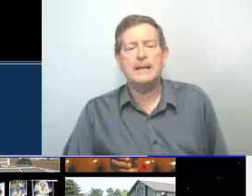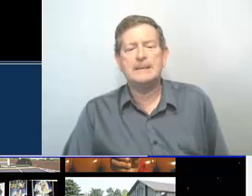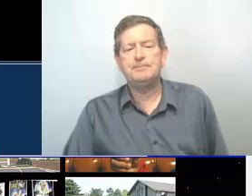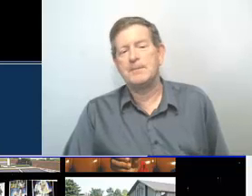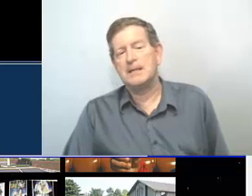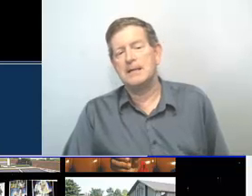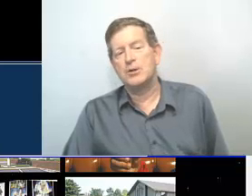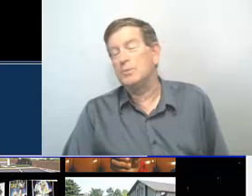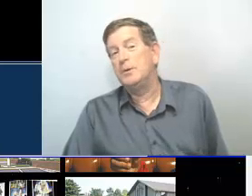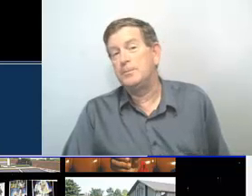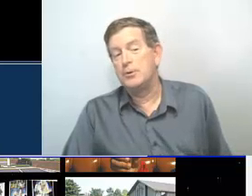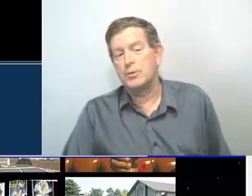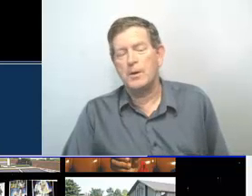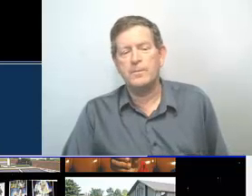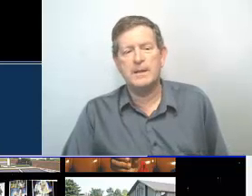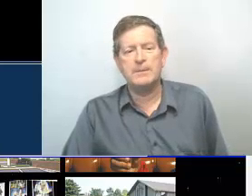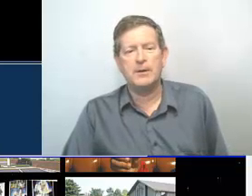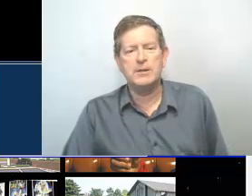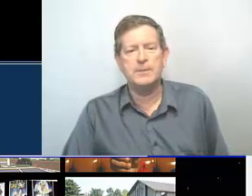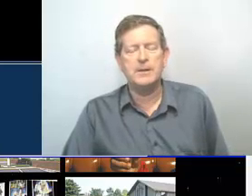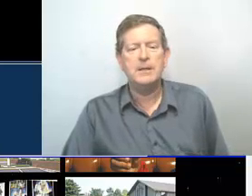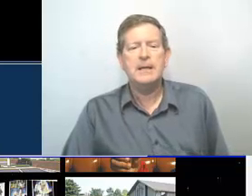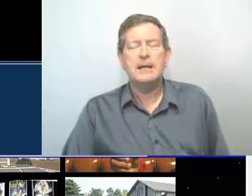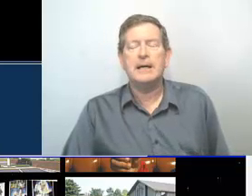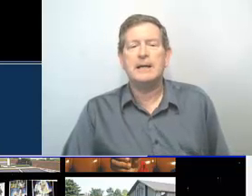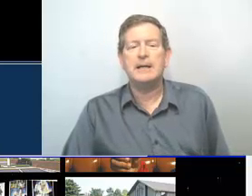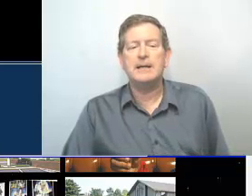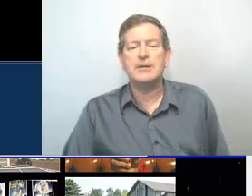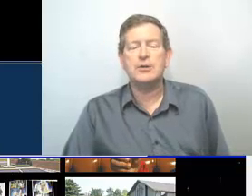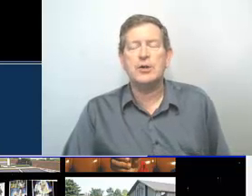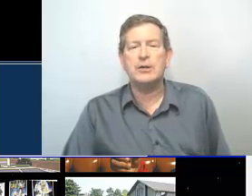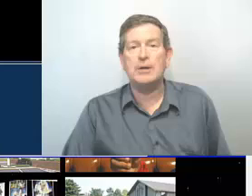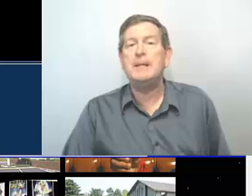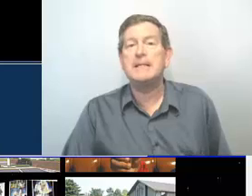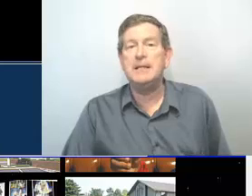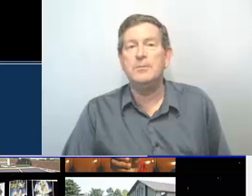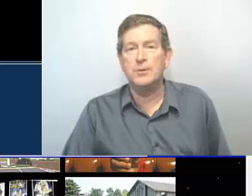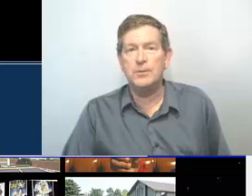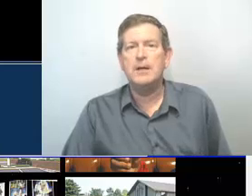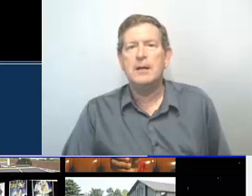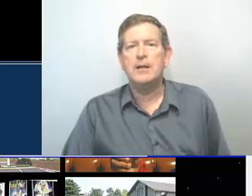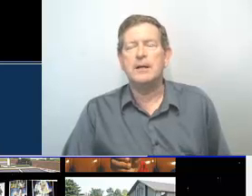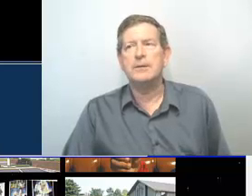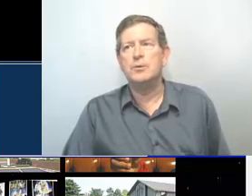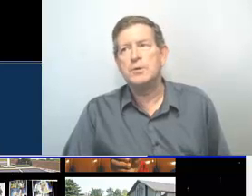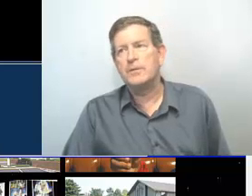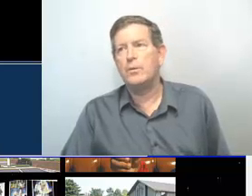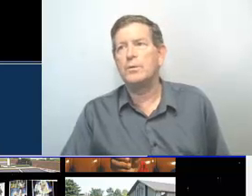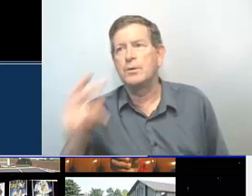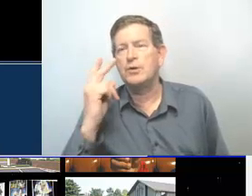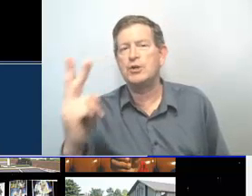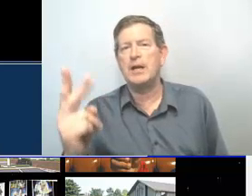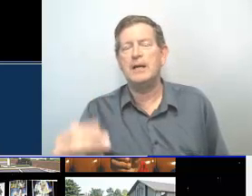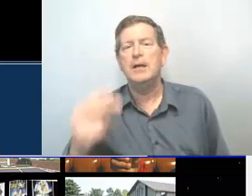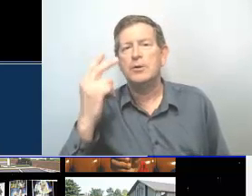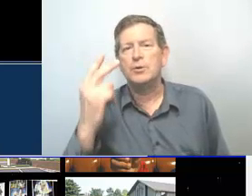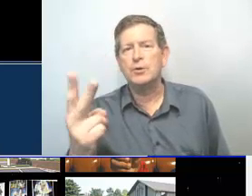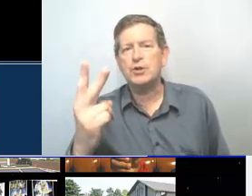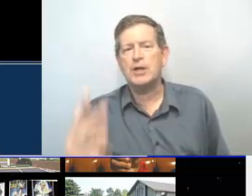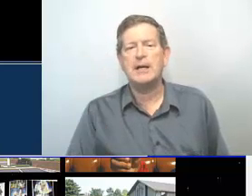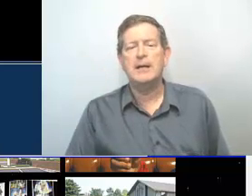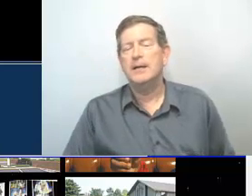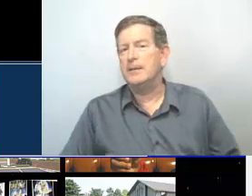plus. Je ne peux plus jouer, en fait, malheureusement. J'aime les animaux. Nous avons 2